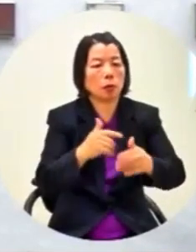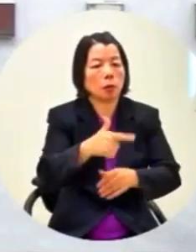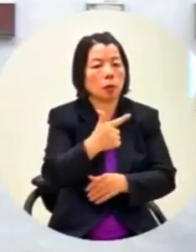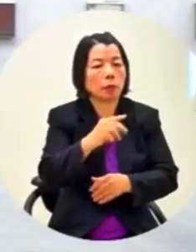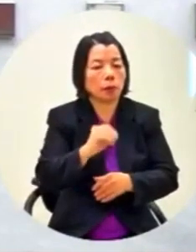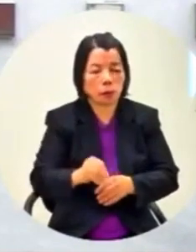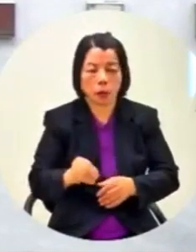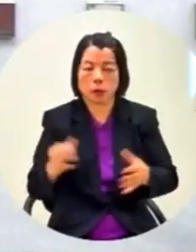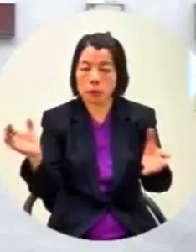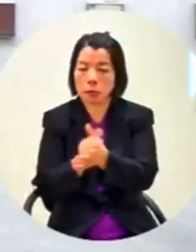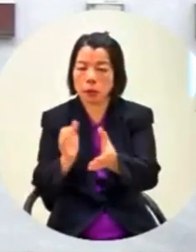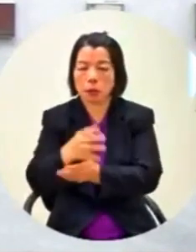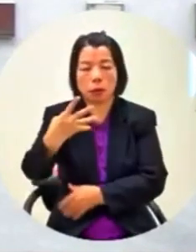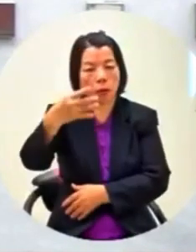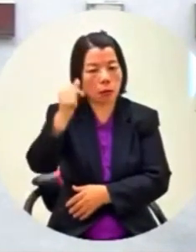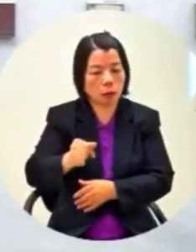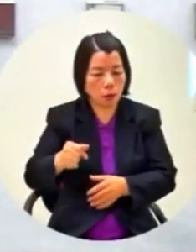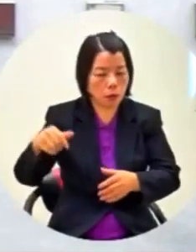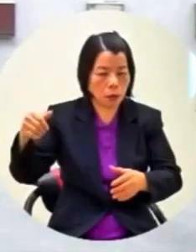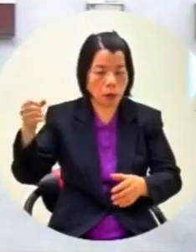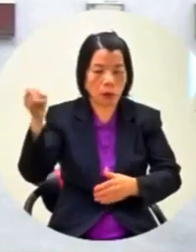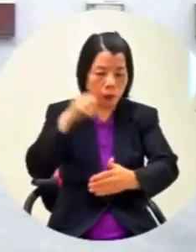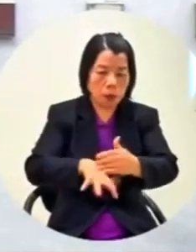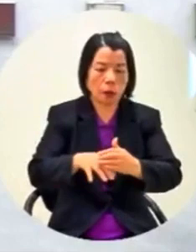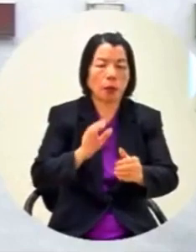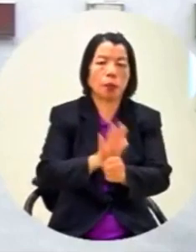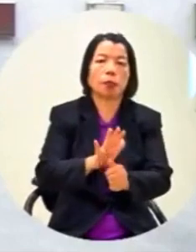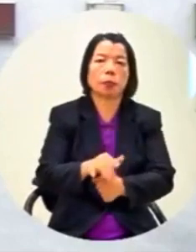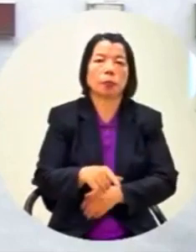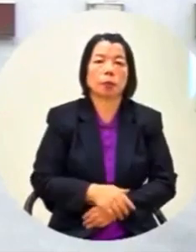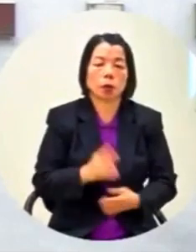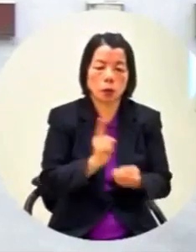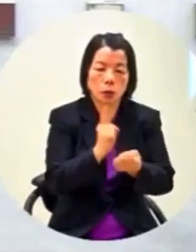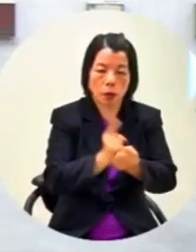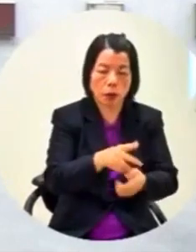可申请的补助项目包括：融资利息